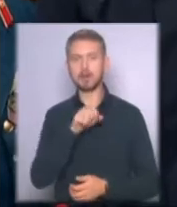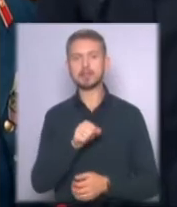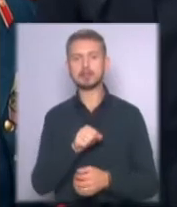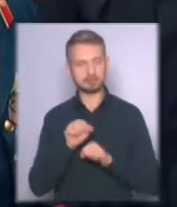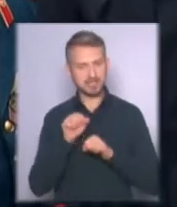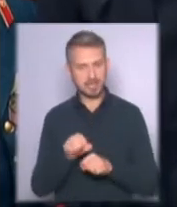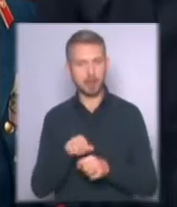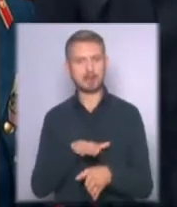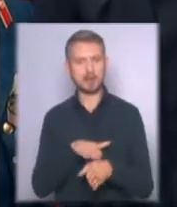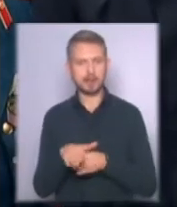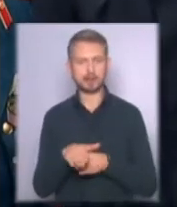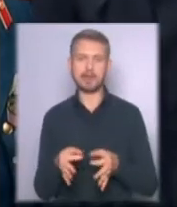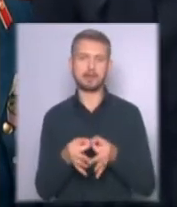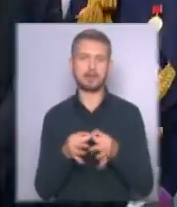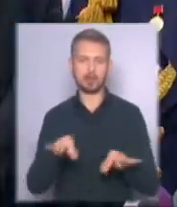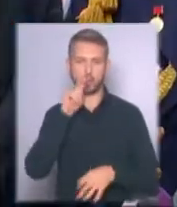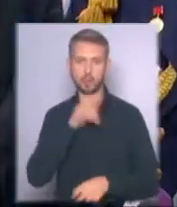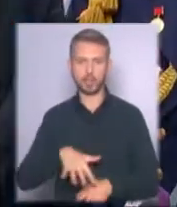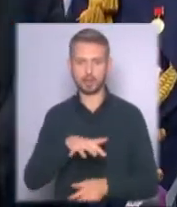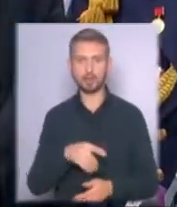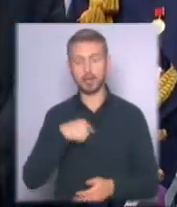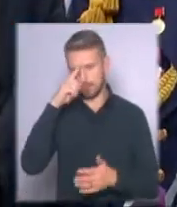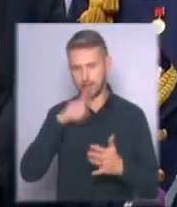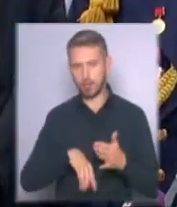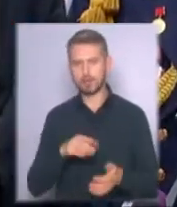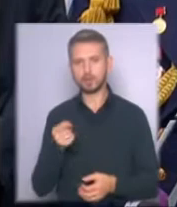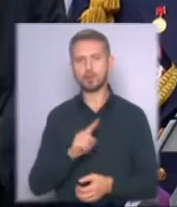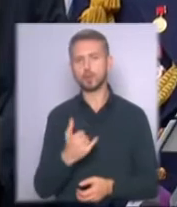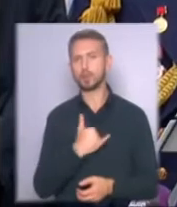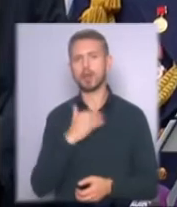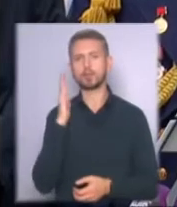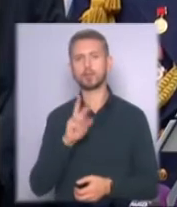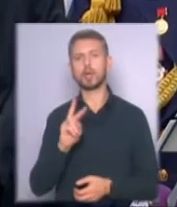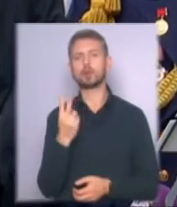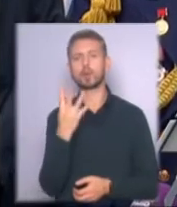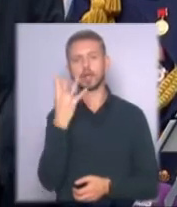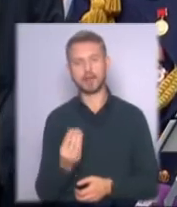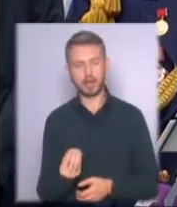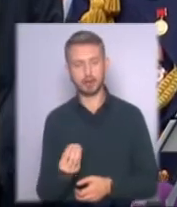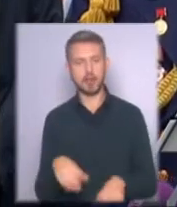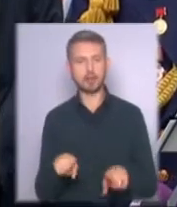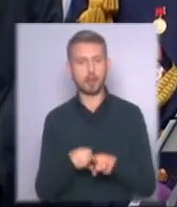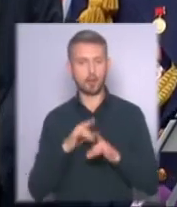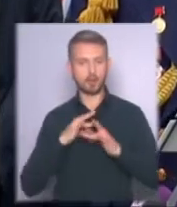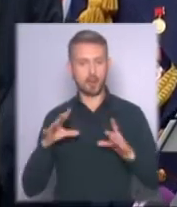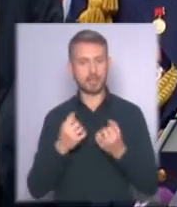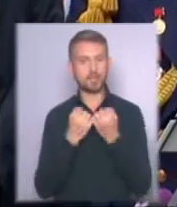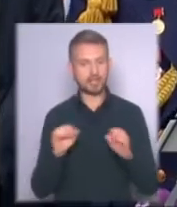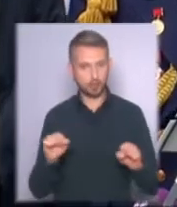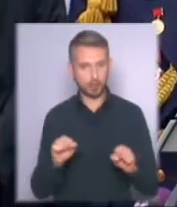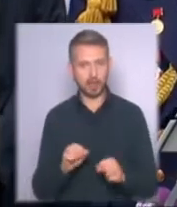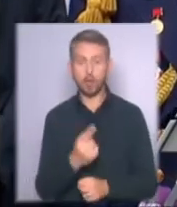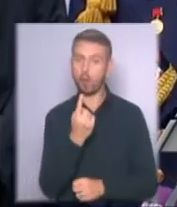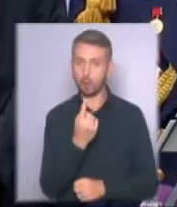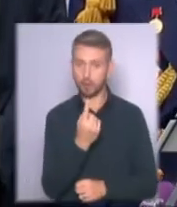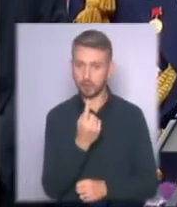целостность и незалежность Украины. Я переконаний в тому, що у нас буде другий день от такого ж свята визволення. Один